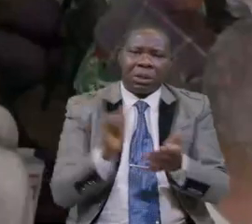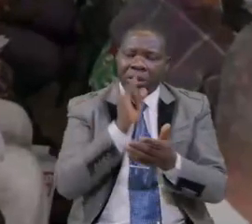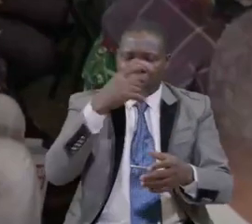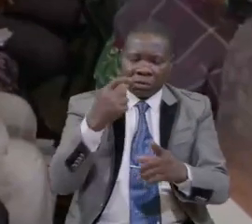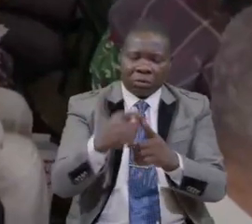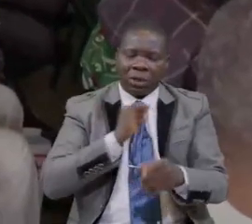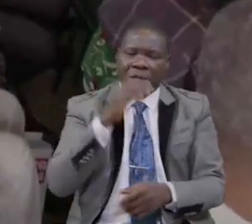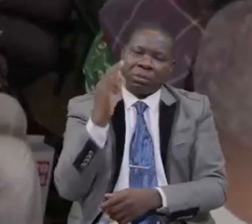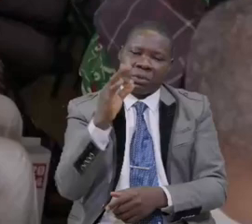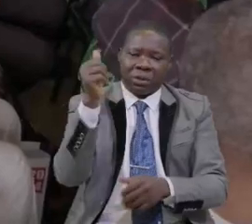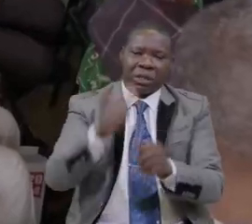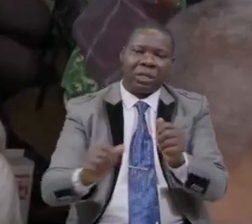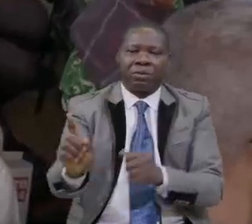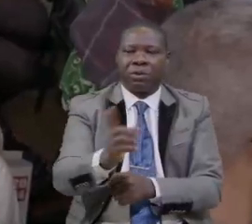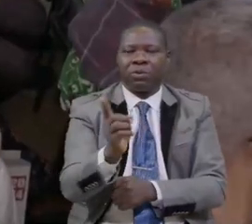prêche partout.